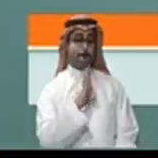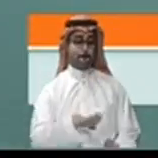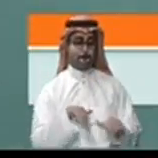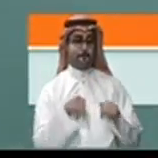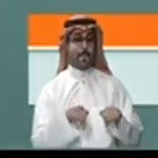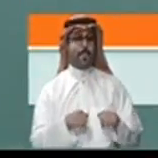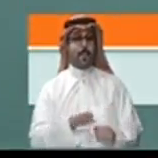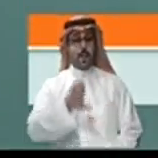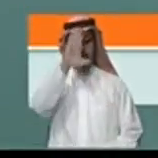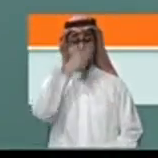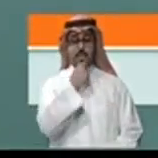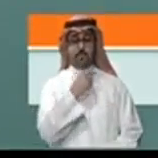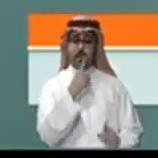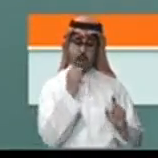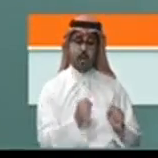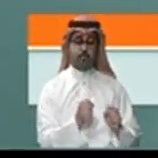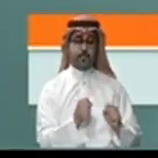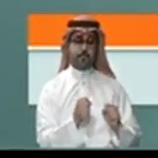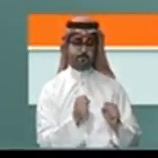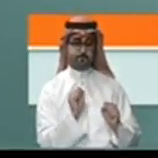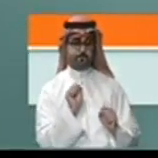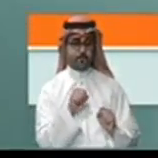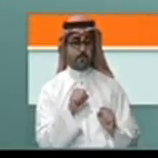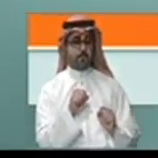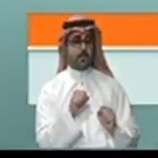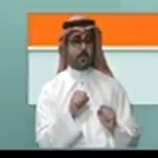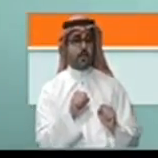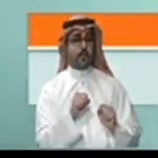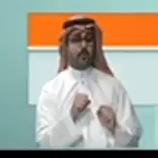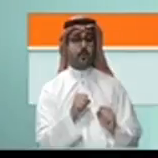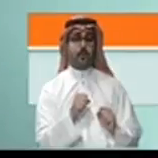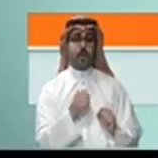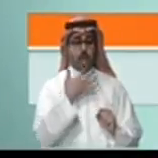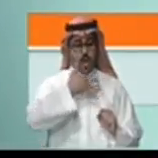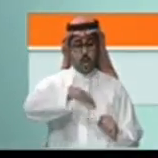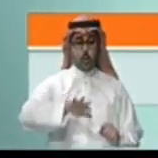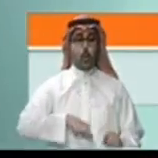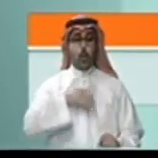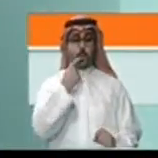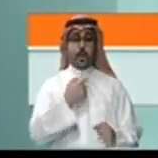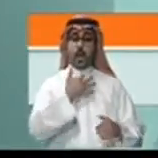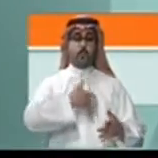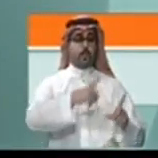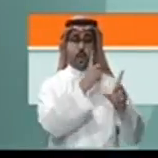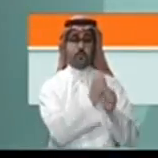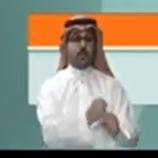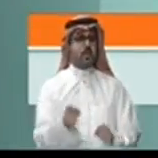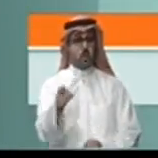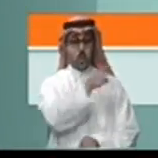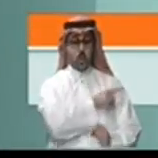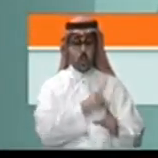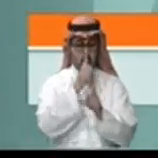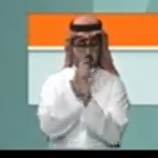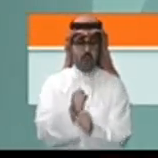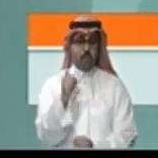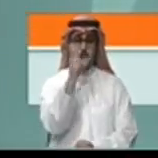العادل سلمان بن عبد العزيز أيده الله أدام عزه وطال بعمره، حريص جدا على إخوانه المسلمين في